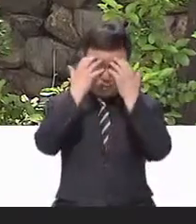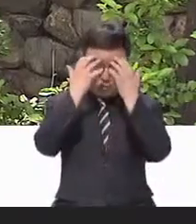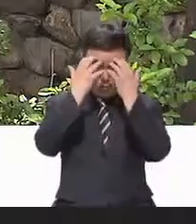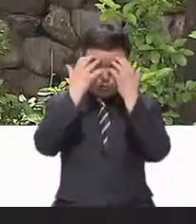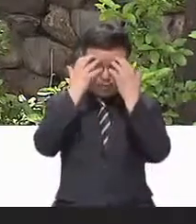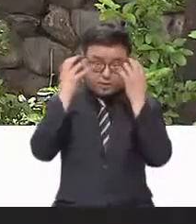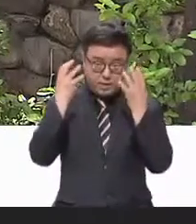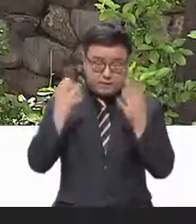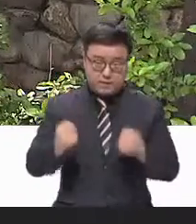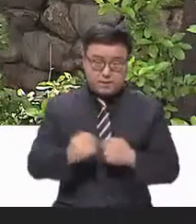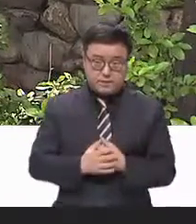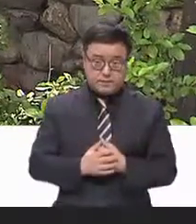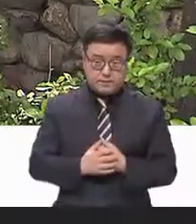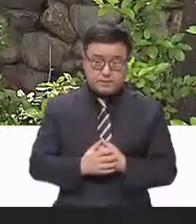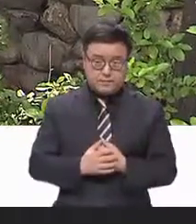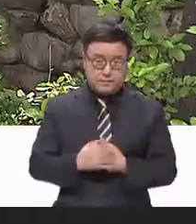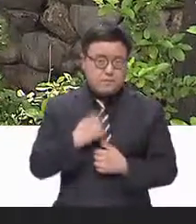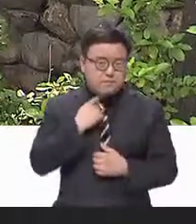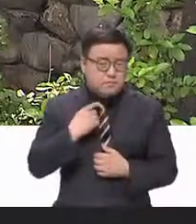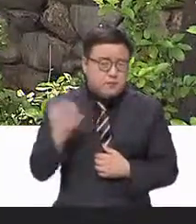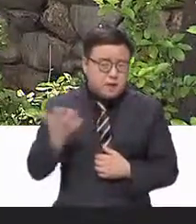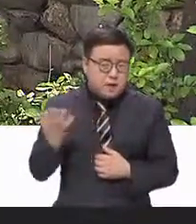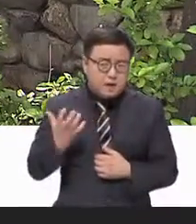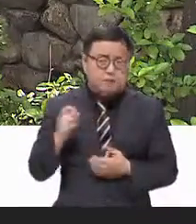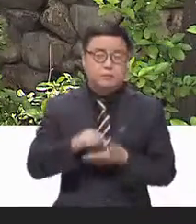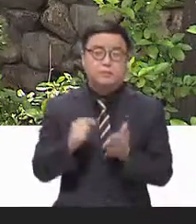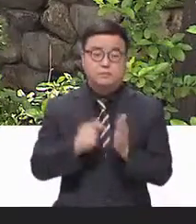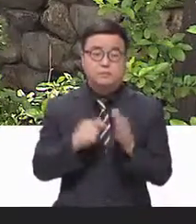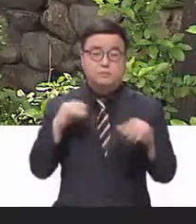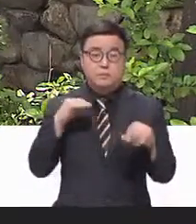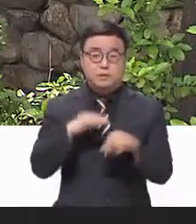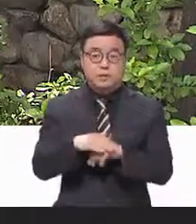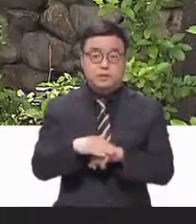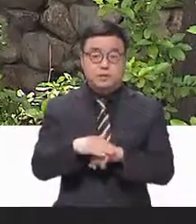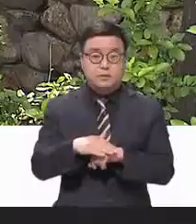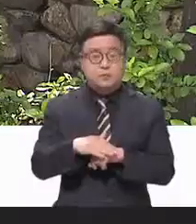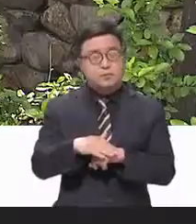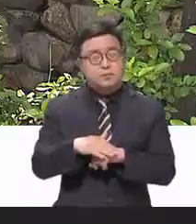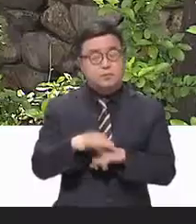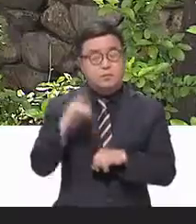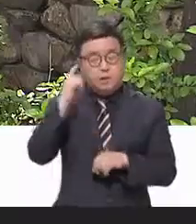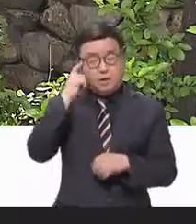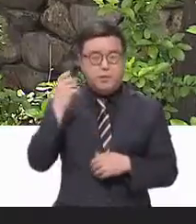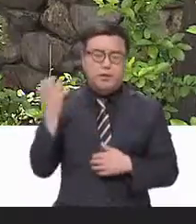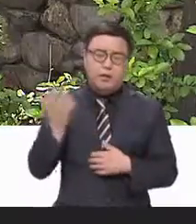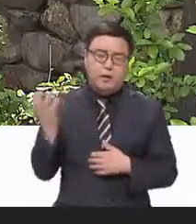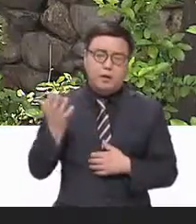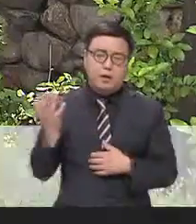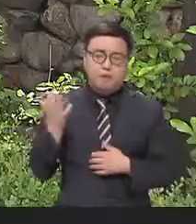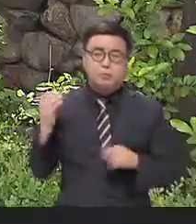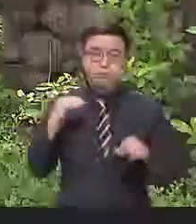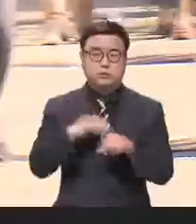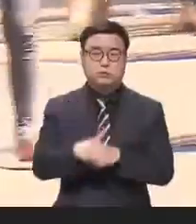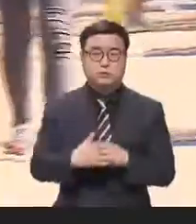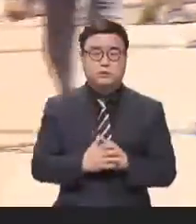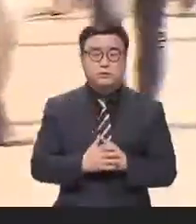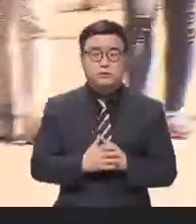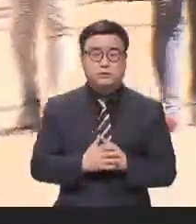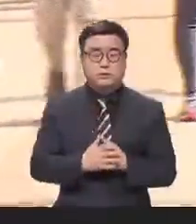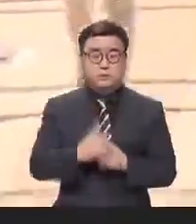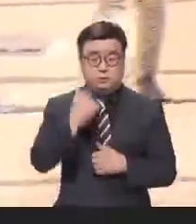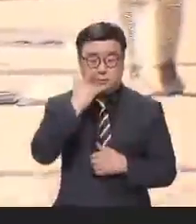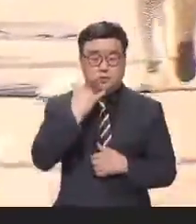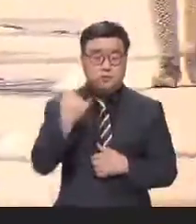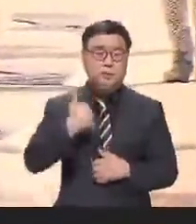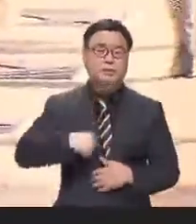많이 고생했거든요. 따끔따끔했어요. 목이 따끔따끔하고 또 머리가 좀 아프기도 했어요.